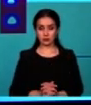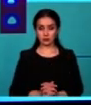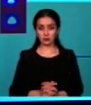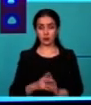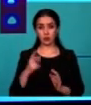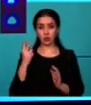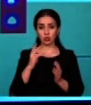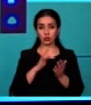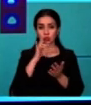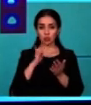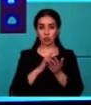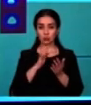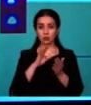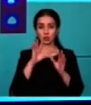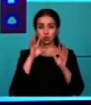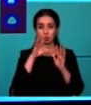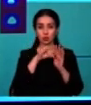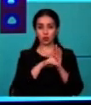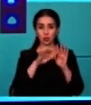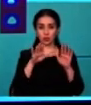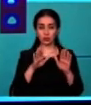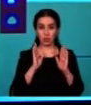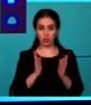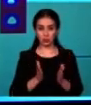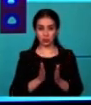Икінші шахрымызды жойлаштырамыз.